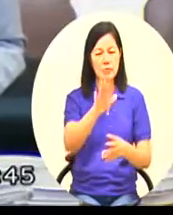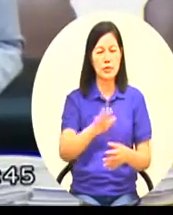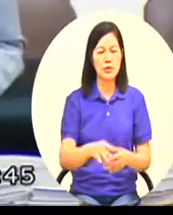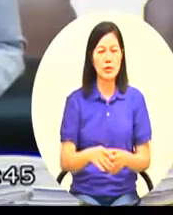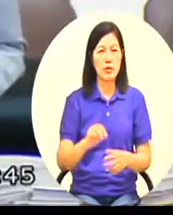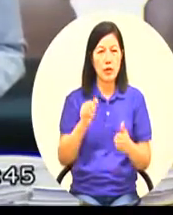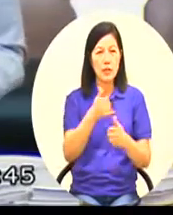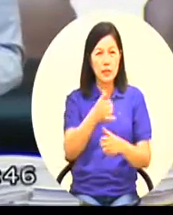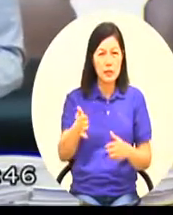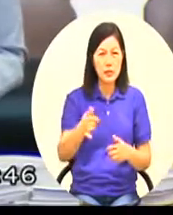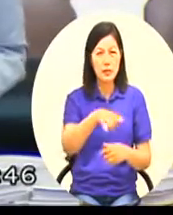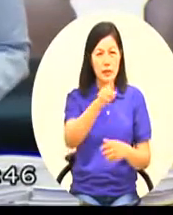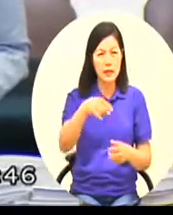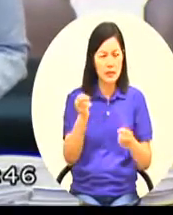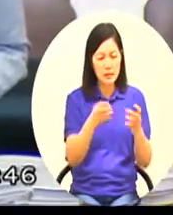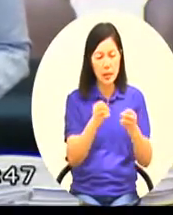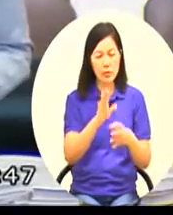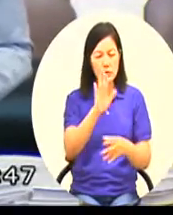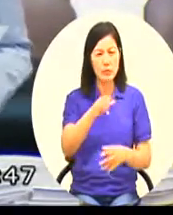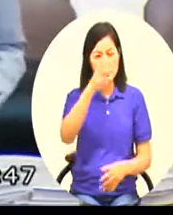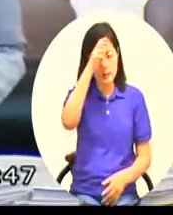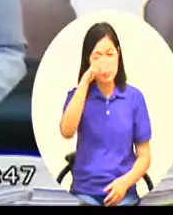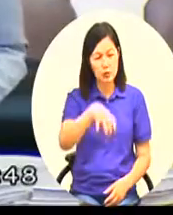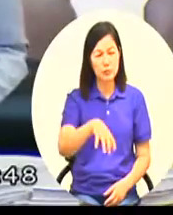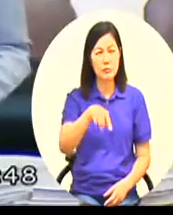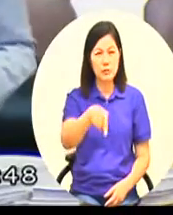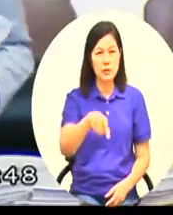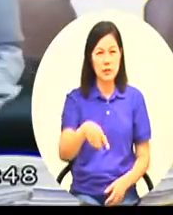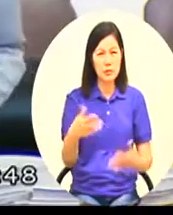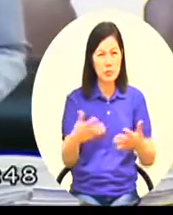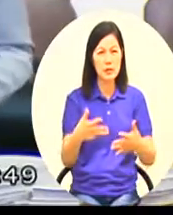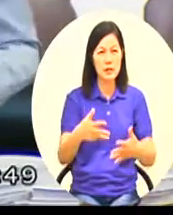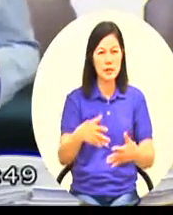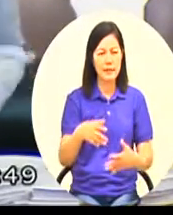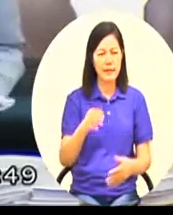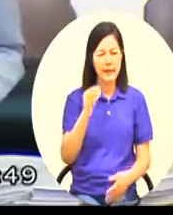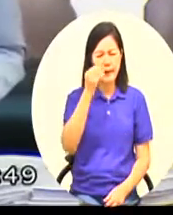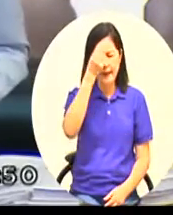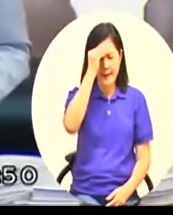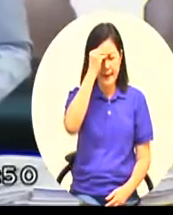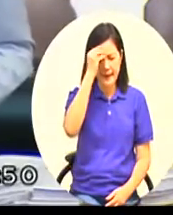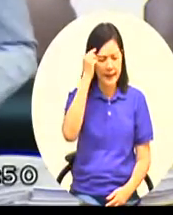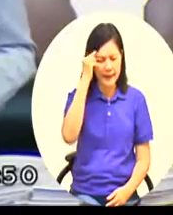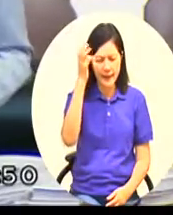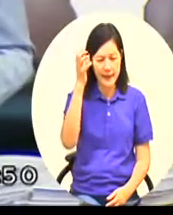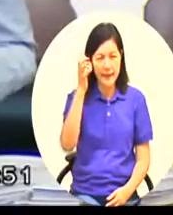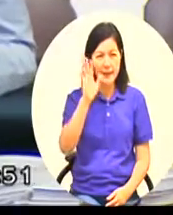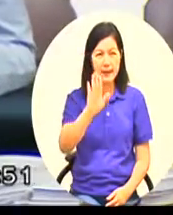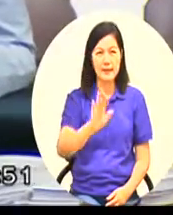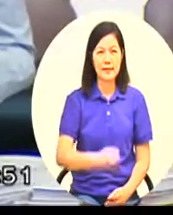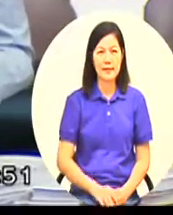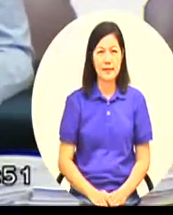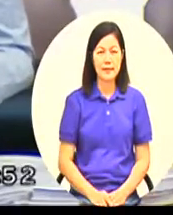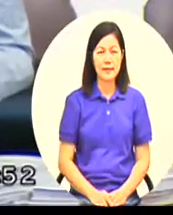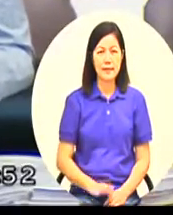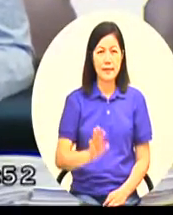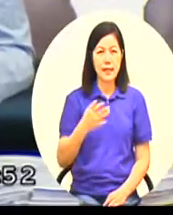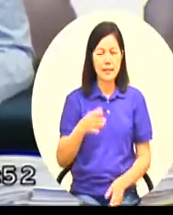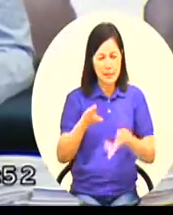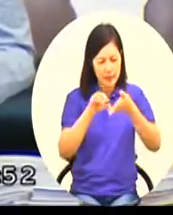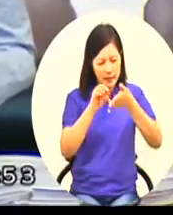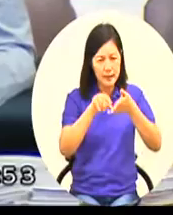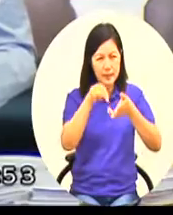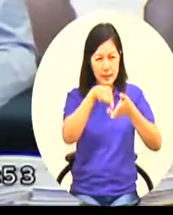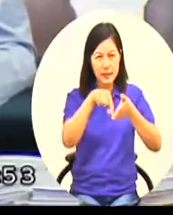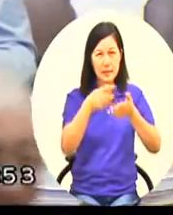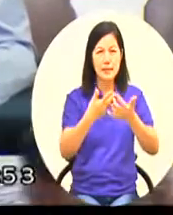吼。那我也知道说警察局这一边吼，也因为这个问题很困扰、很头痛。可是因为监视器就是代